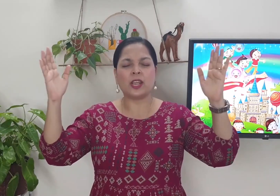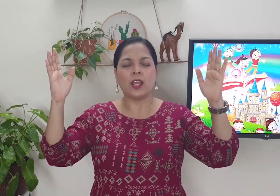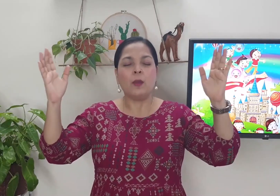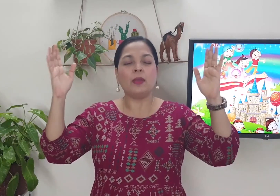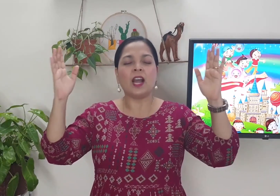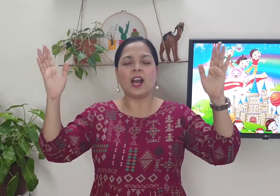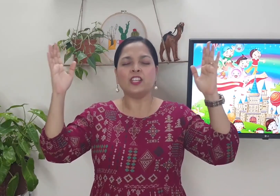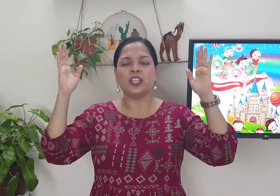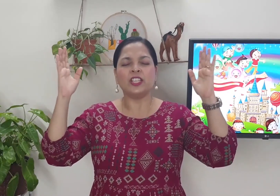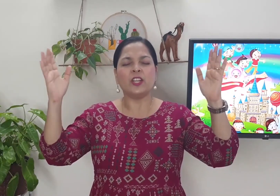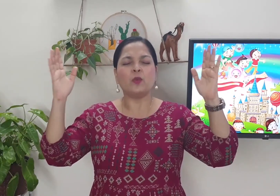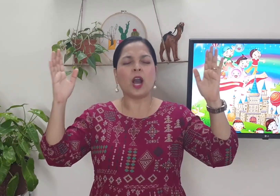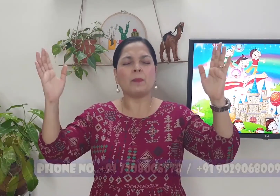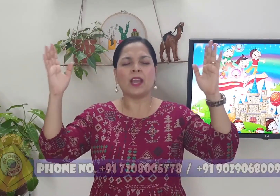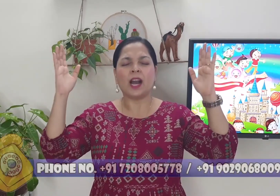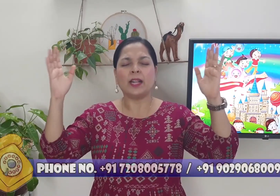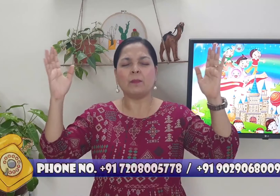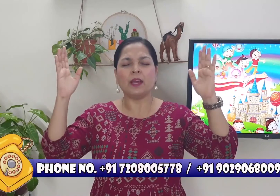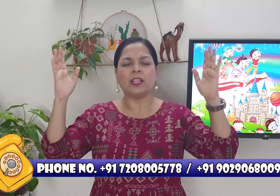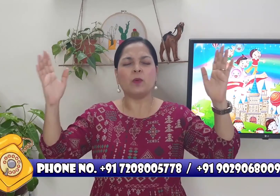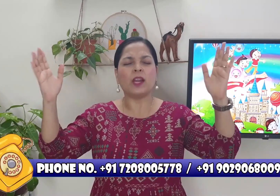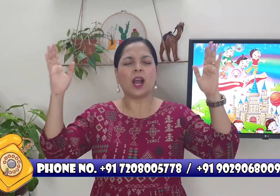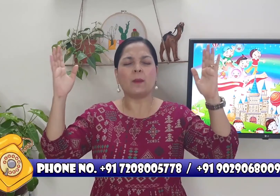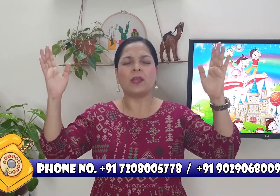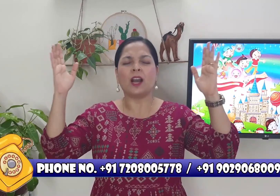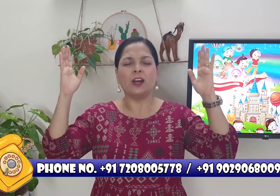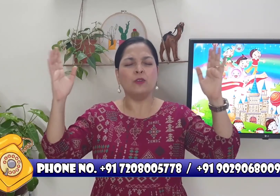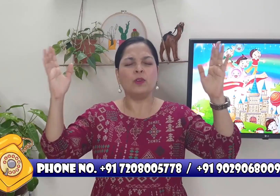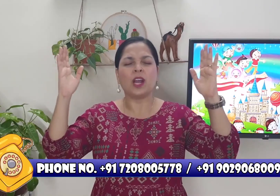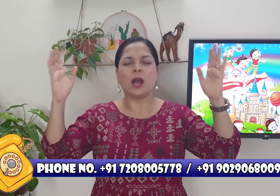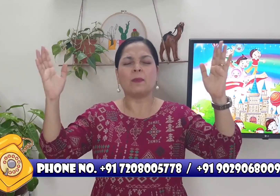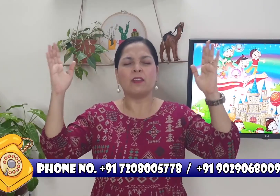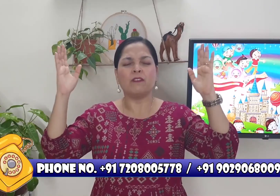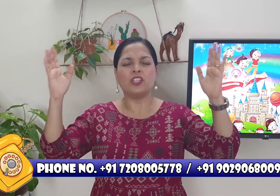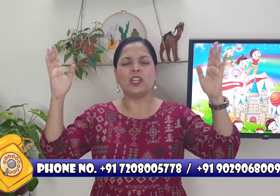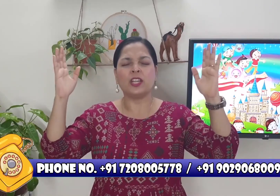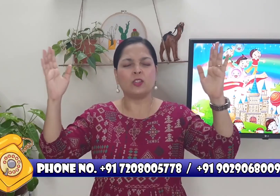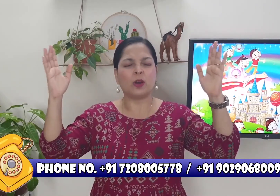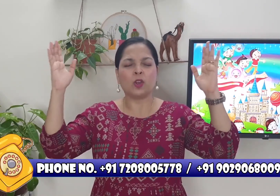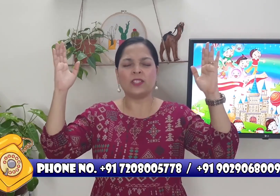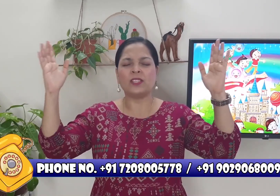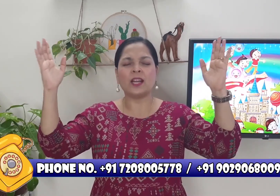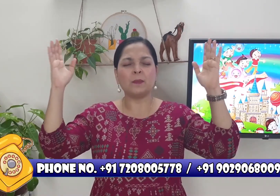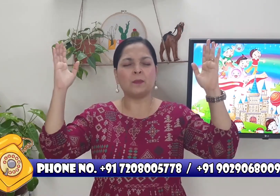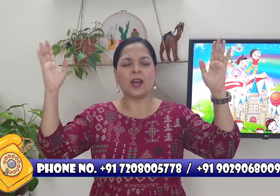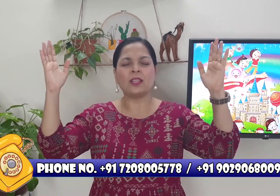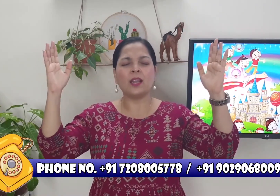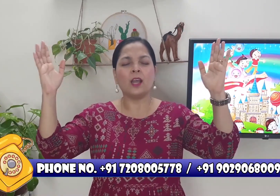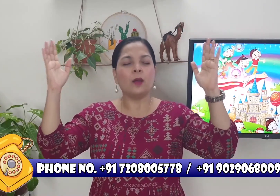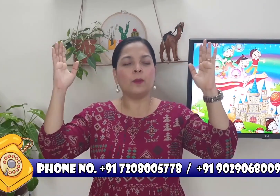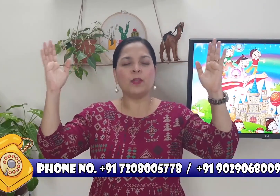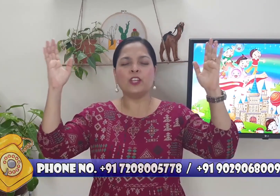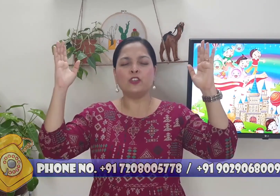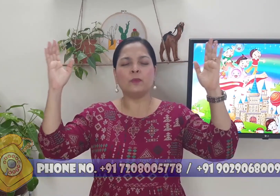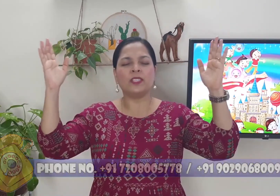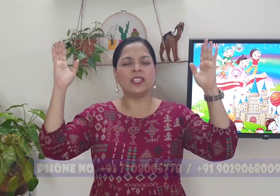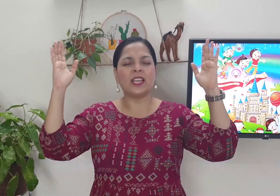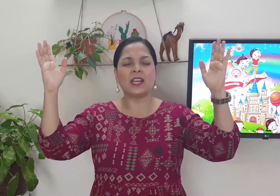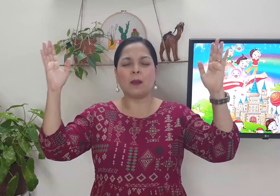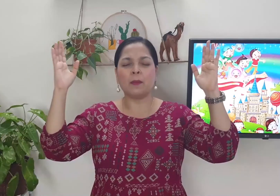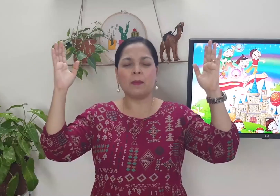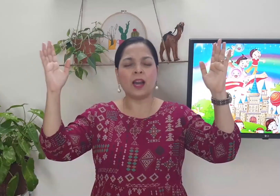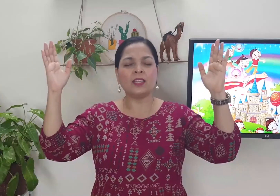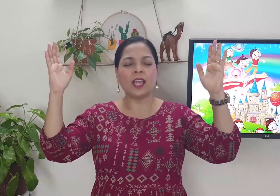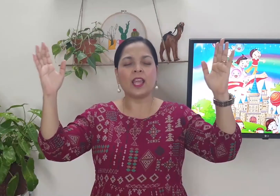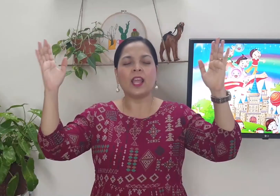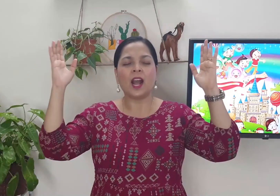आहे आणि वचन यांच्या जीवनामध्ये वाढत आहे आणि सामर्थ्यशाली होत आहे. आणि ही प्रार्थना मी प्रभू येशू